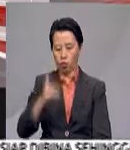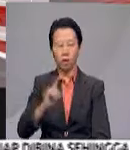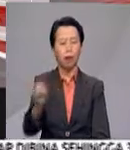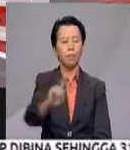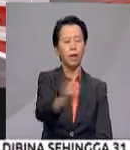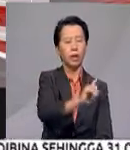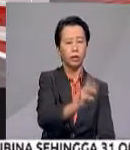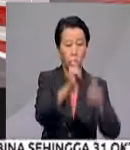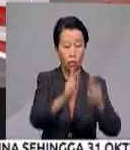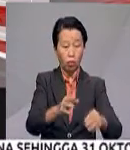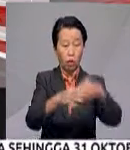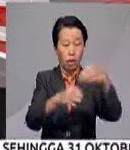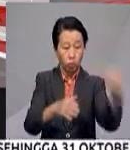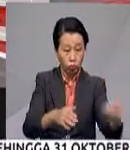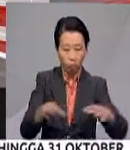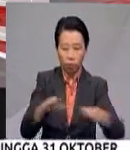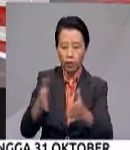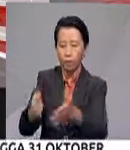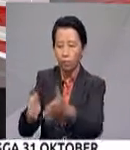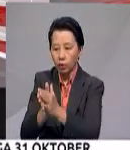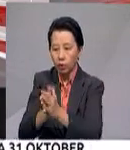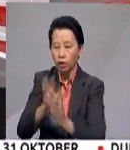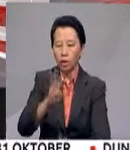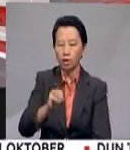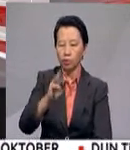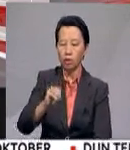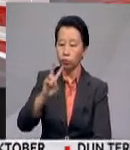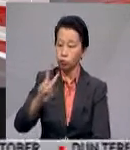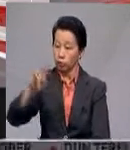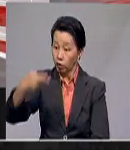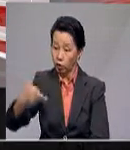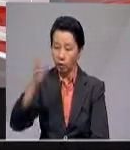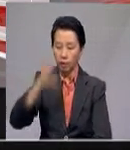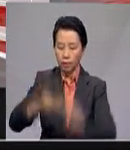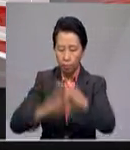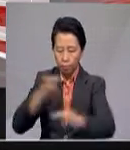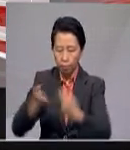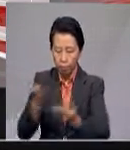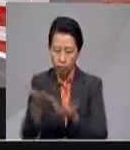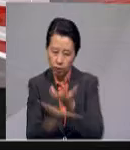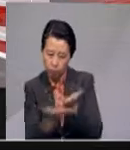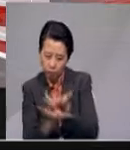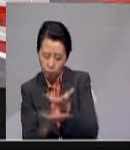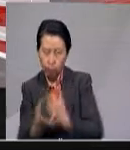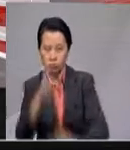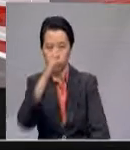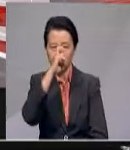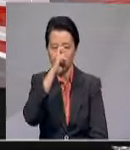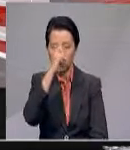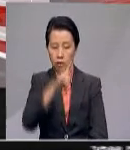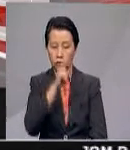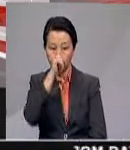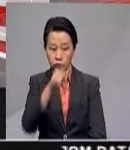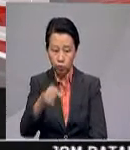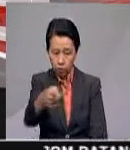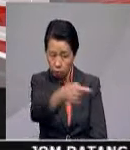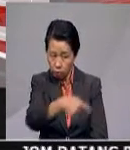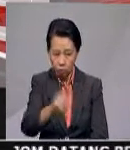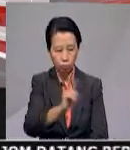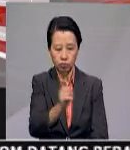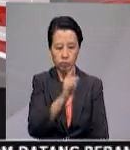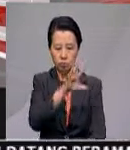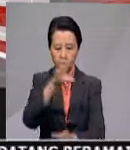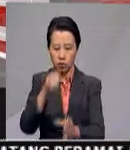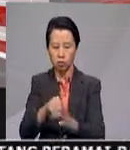mana-mana warga asing yang membuat permohonan MH2H akan melalui proses saringan yang ketat bagi memastikan mereka tidak